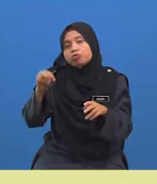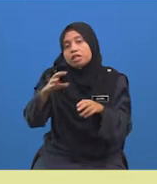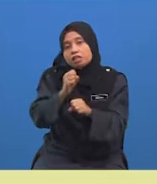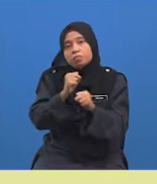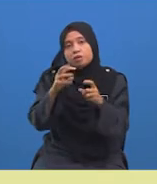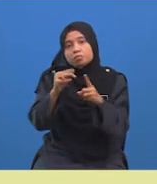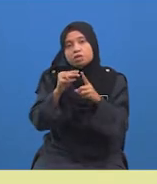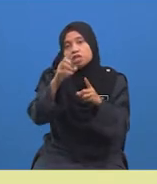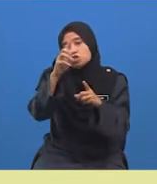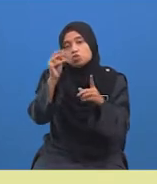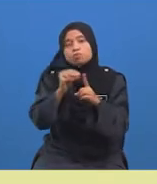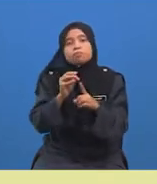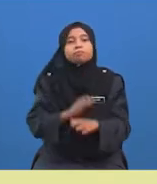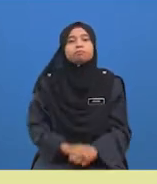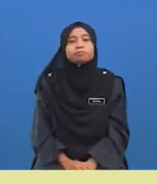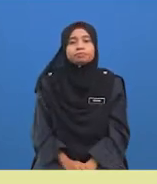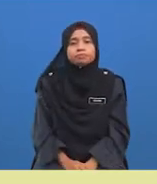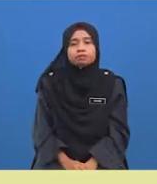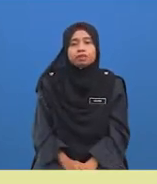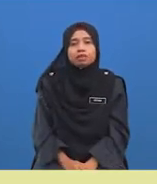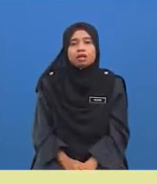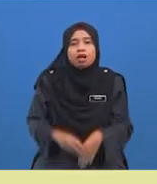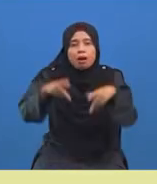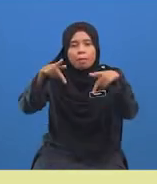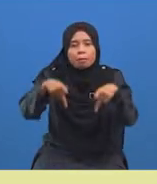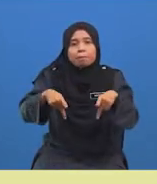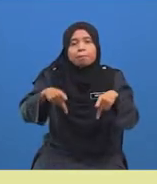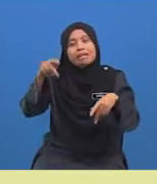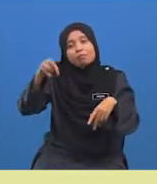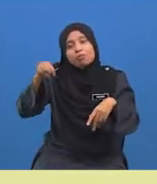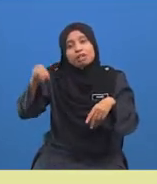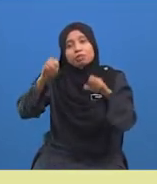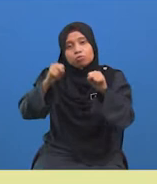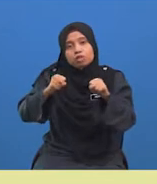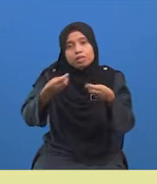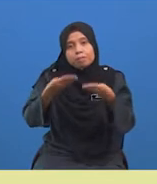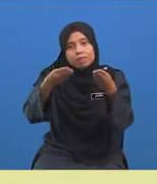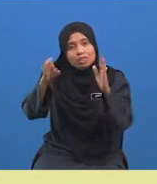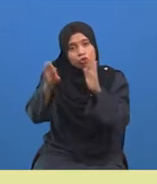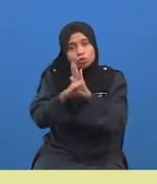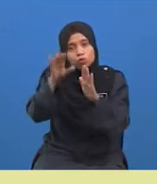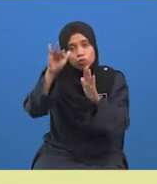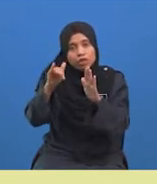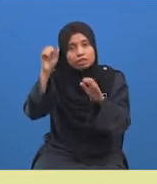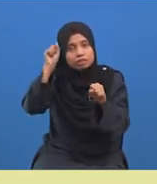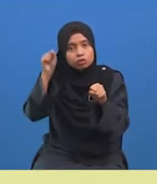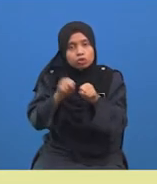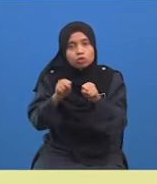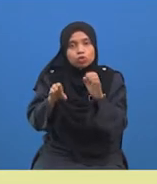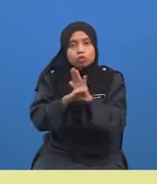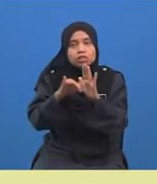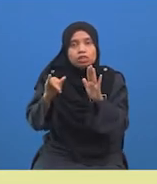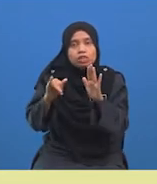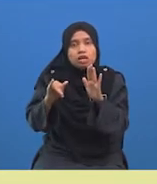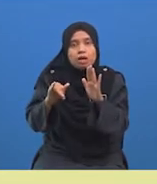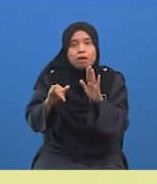untuk huraian 1 markah. Pelajar boleh memberi contoh yang sesuai seperti program